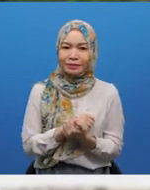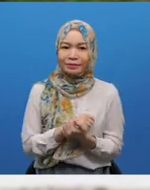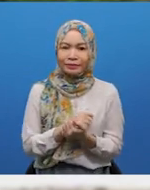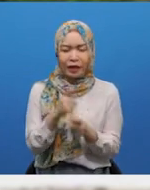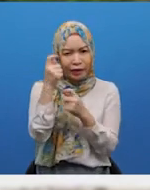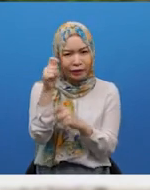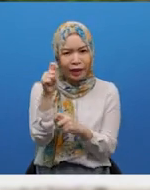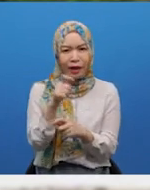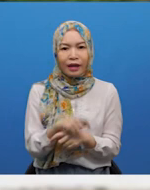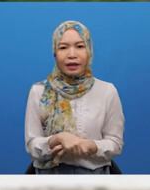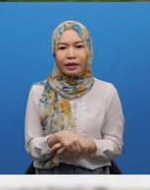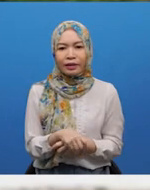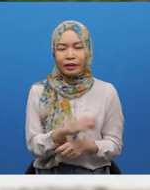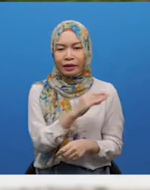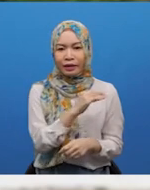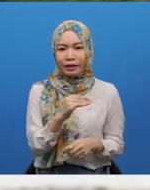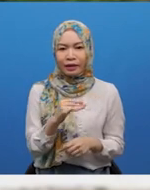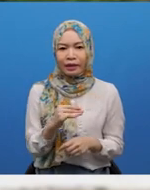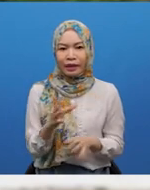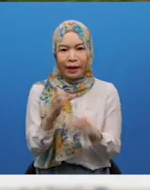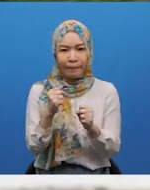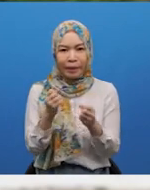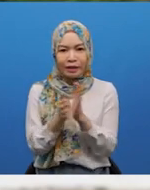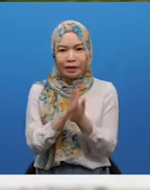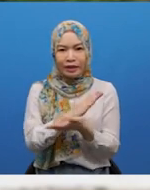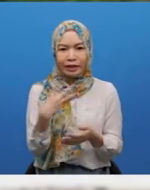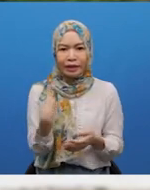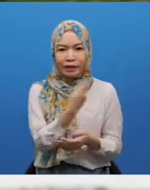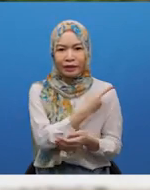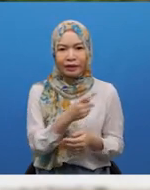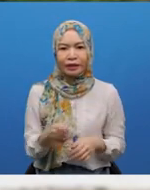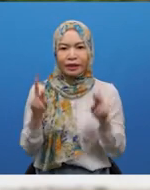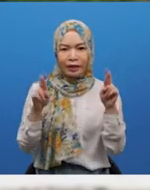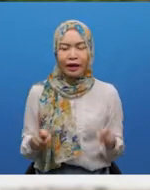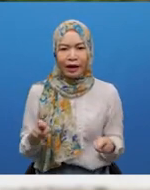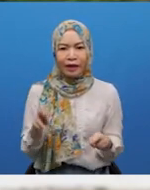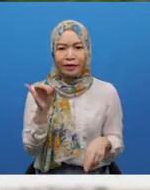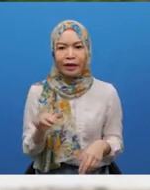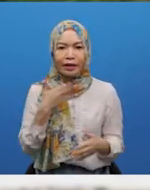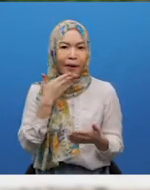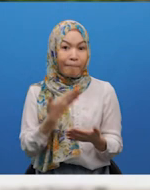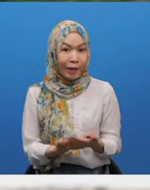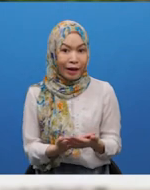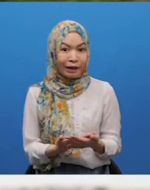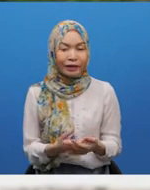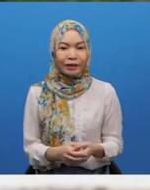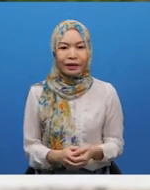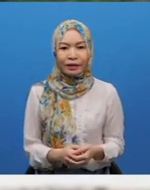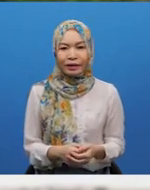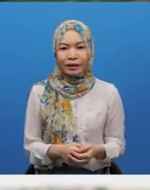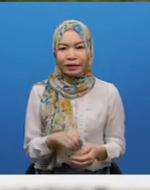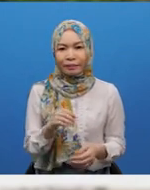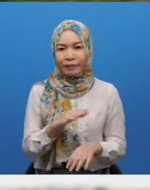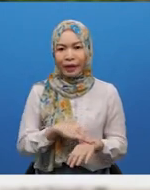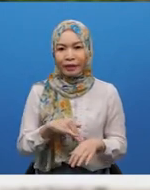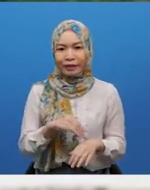ketaatan dapat menjadikan kita seorang warga negara yang berguna dan berjasa kepada keluarga dan